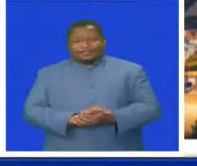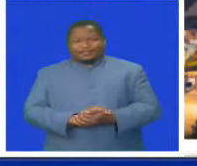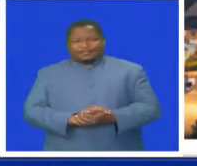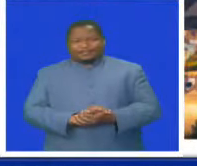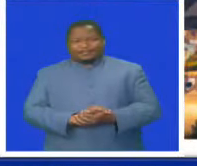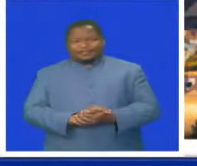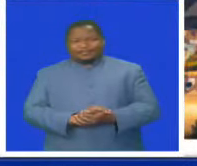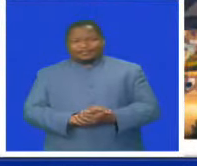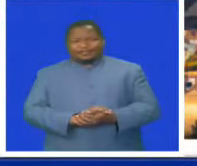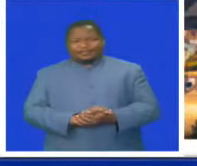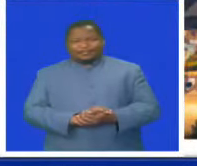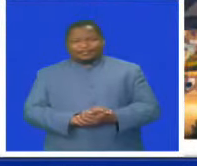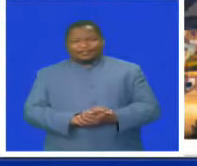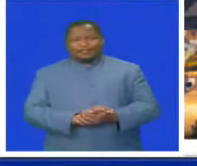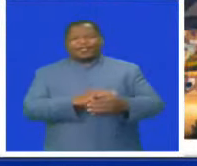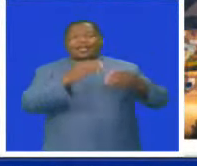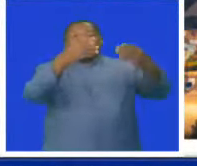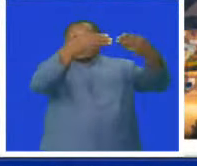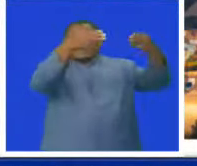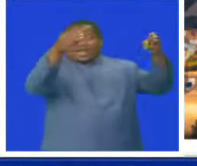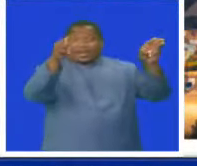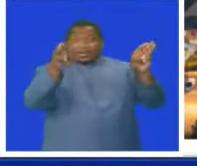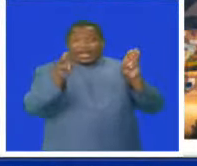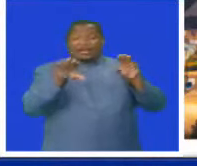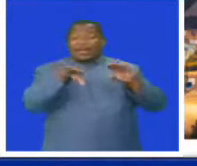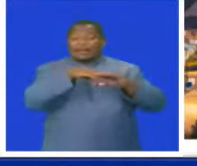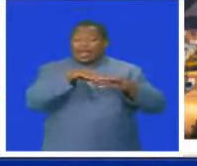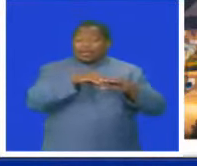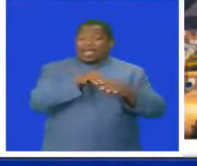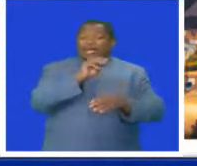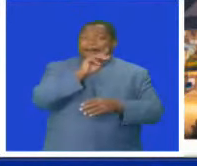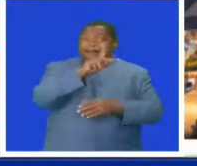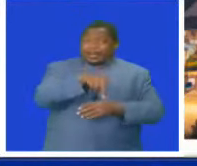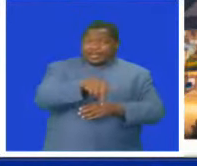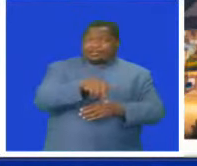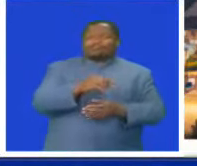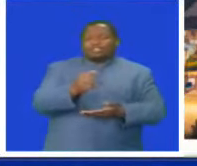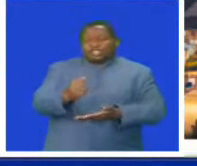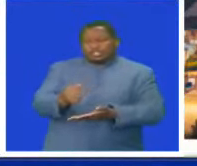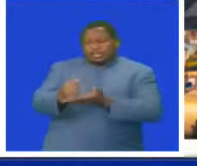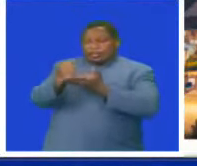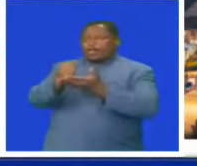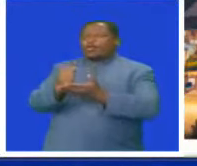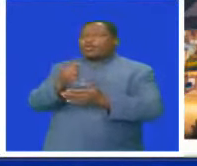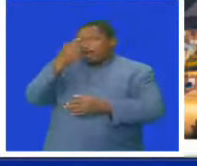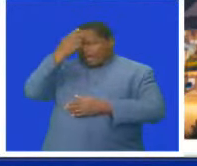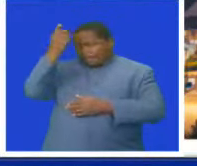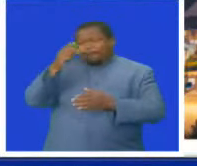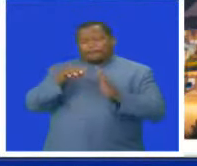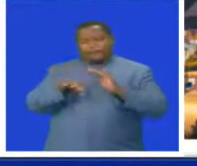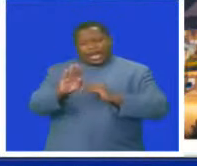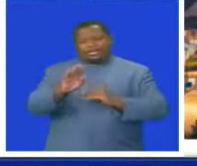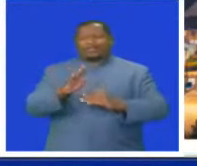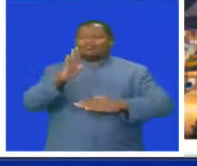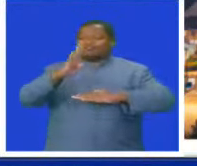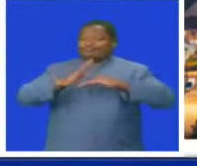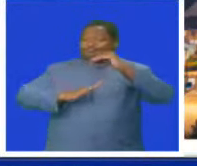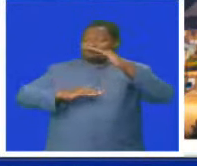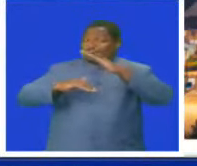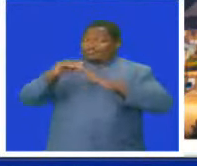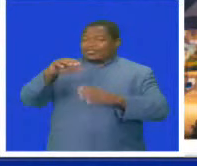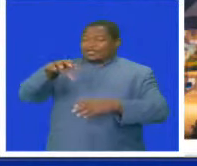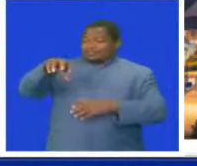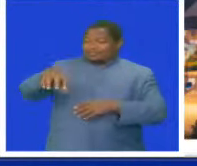Emalunga ePhalamende ayakusekela kwakhiwa kwesakhiwo lesisha sePhalamende lesitawubita imali lecishe ibe